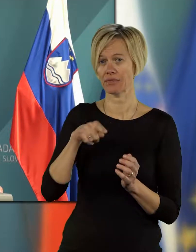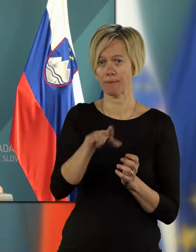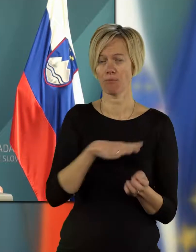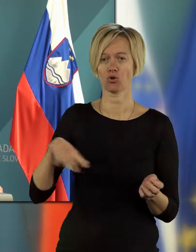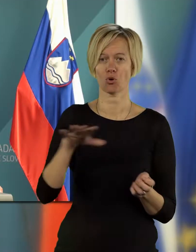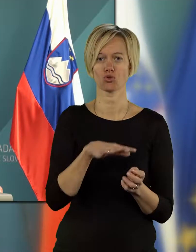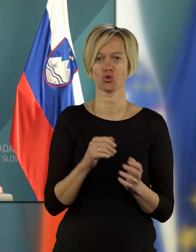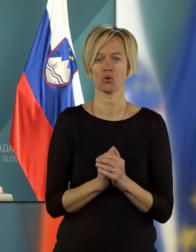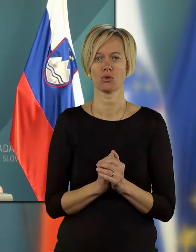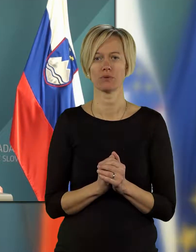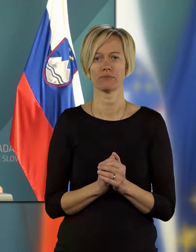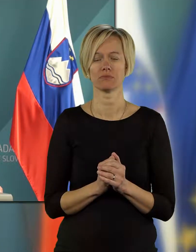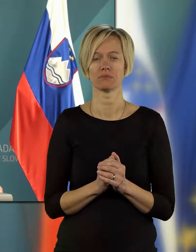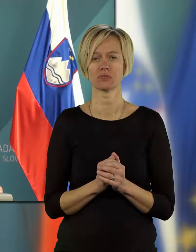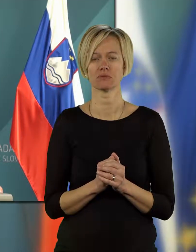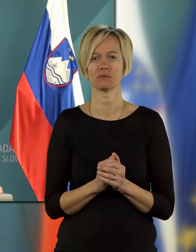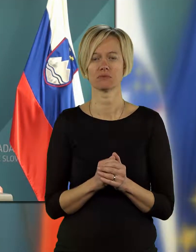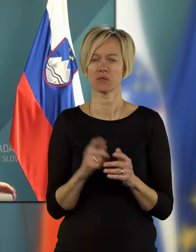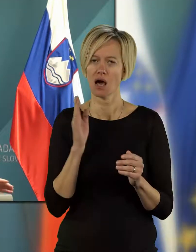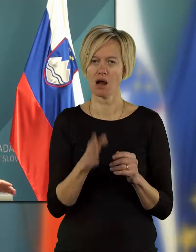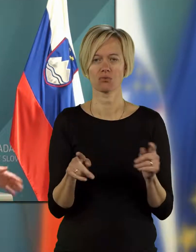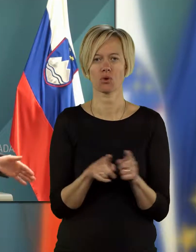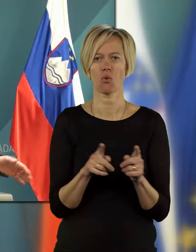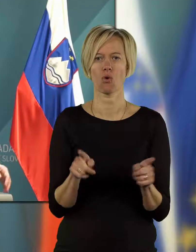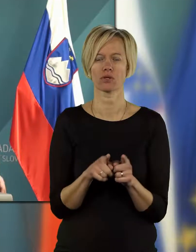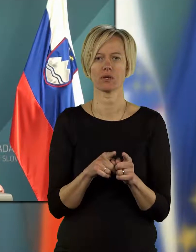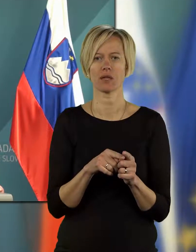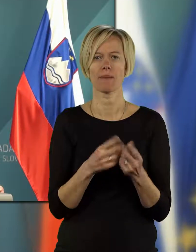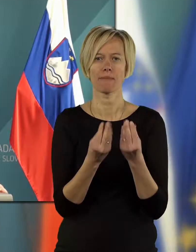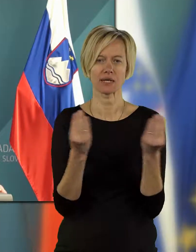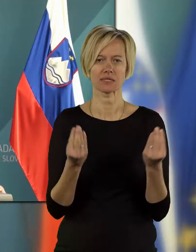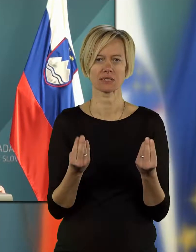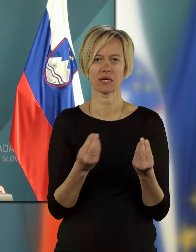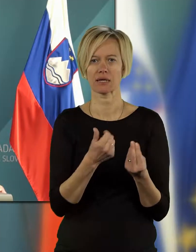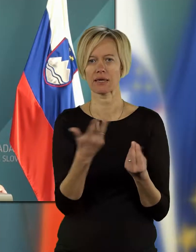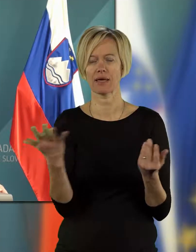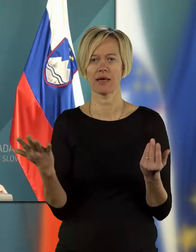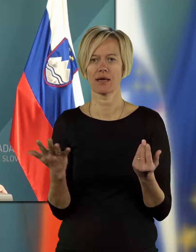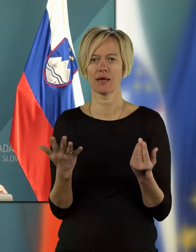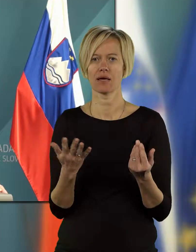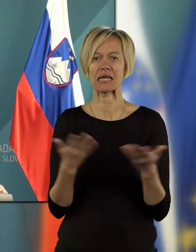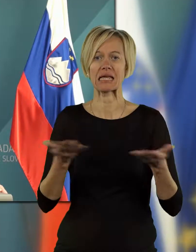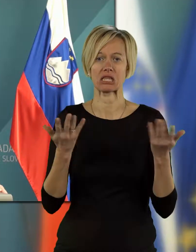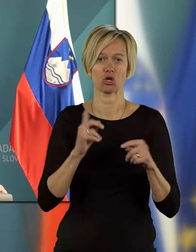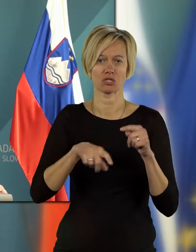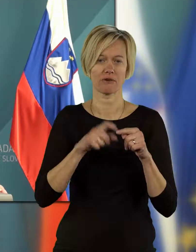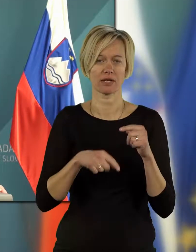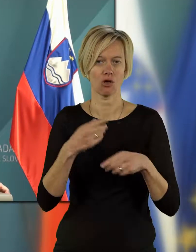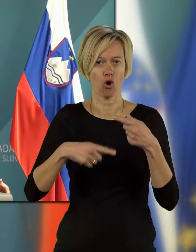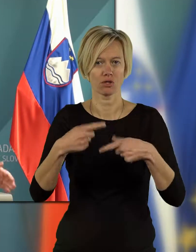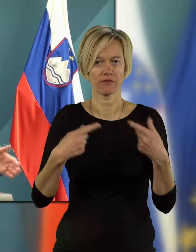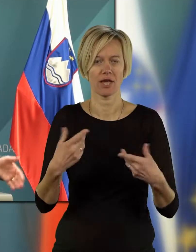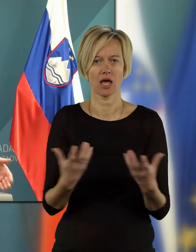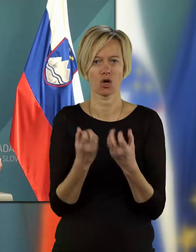področju se ravno tako kot na marsikaterem drugem stvari kar hitro odvijajo.